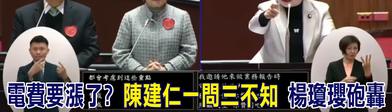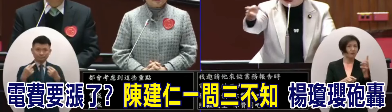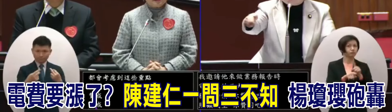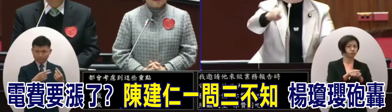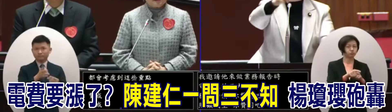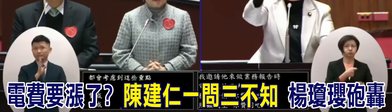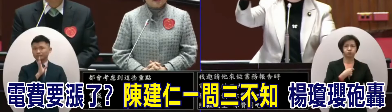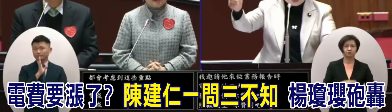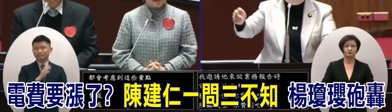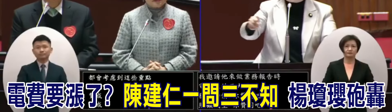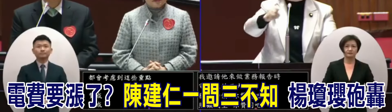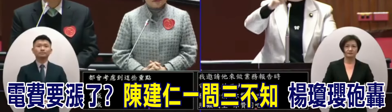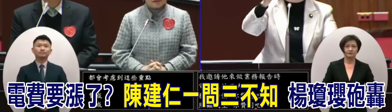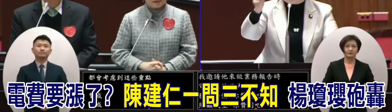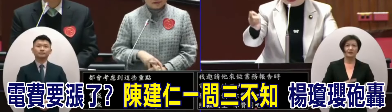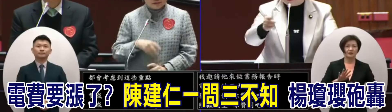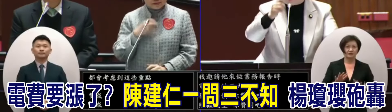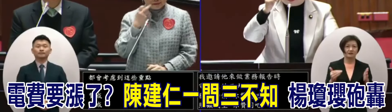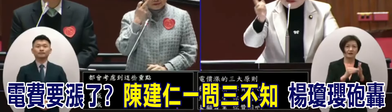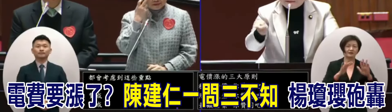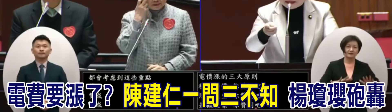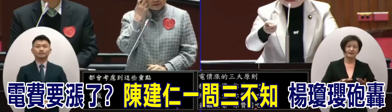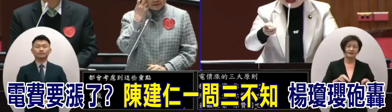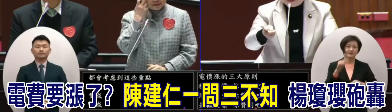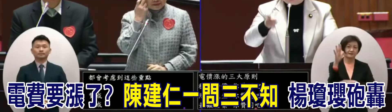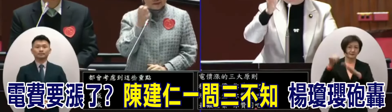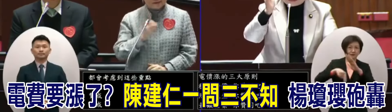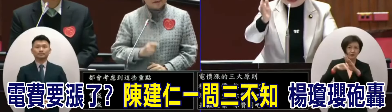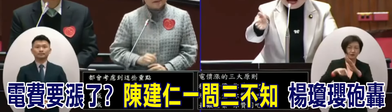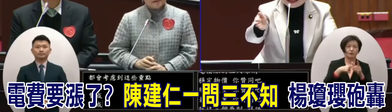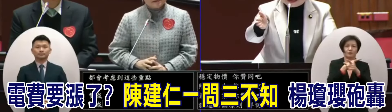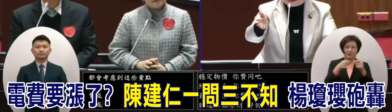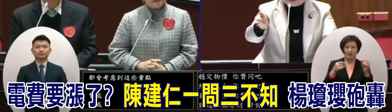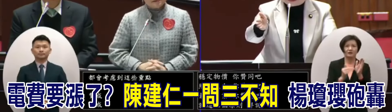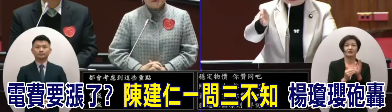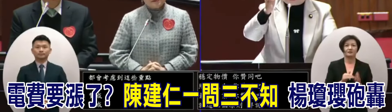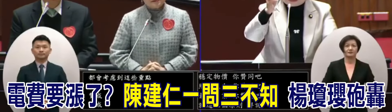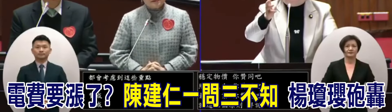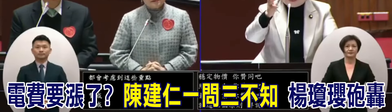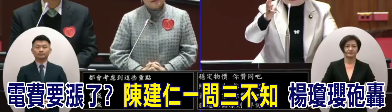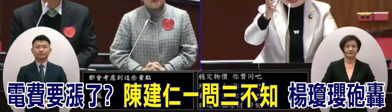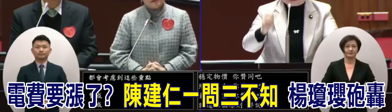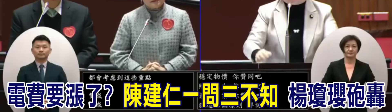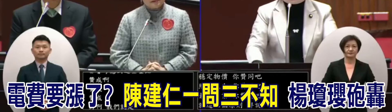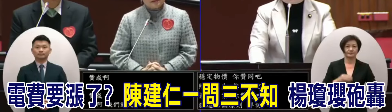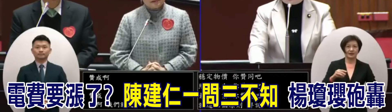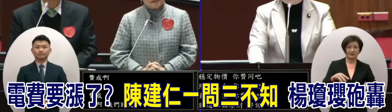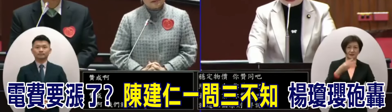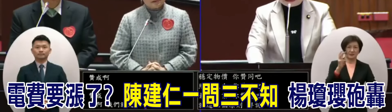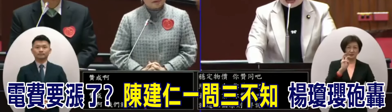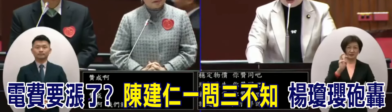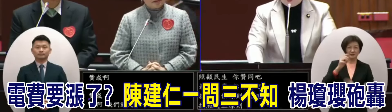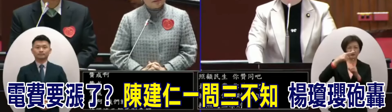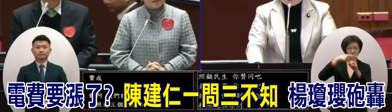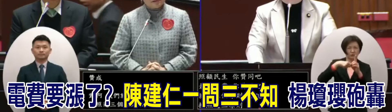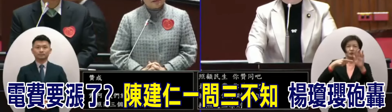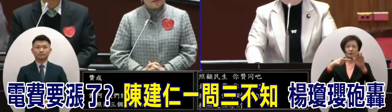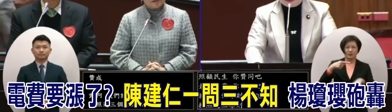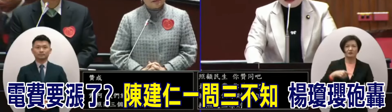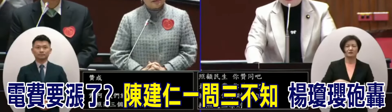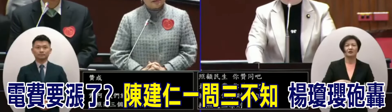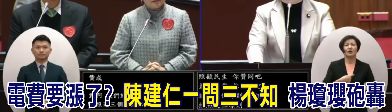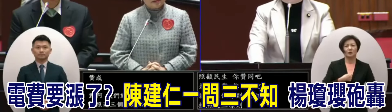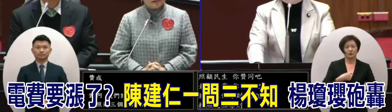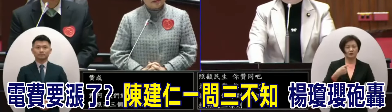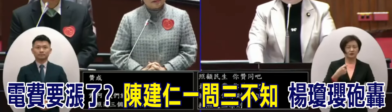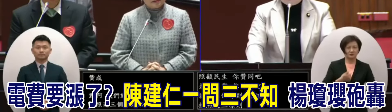所以在这三个原则， 都只有好不容易行政院统一版本，所以在这样的一个情况之下，330度以下，我还是